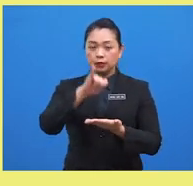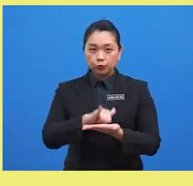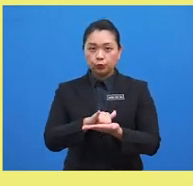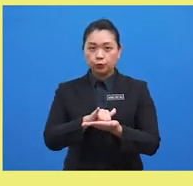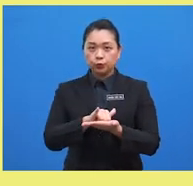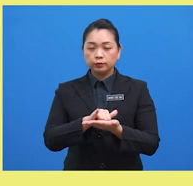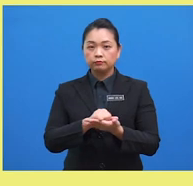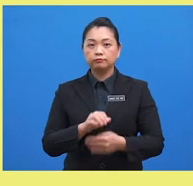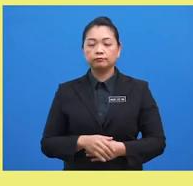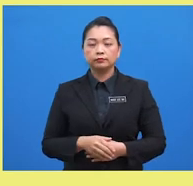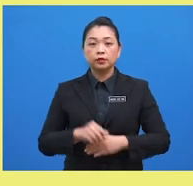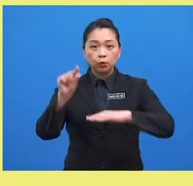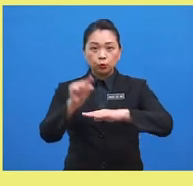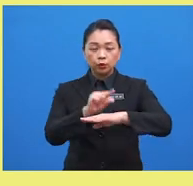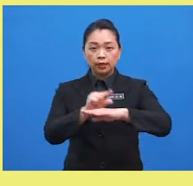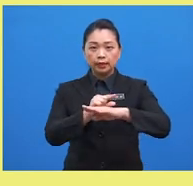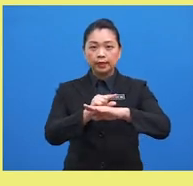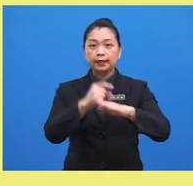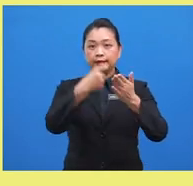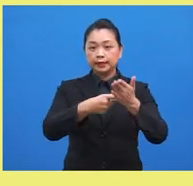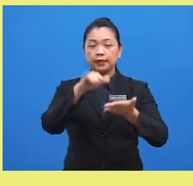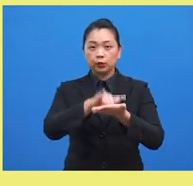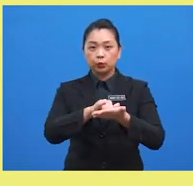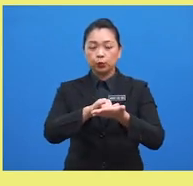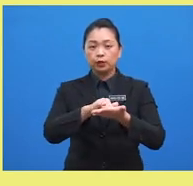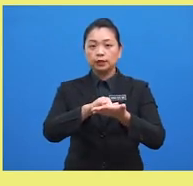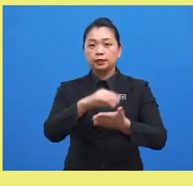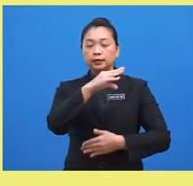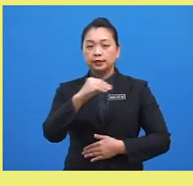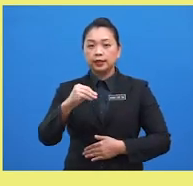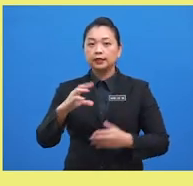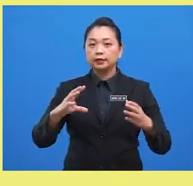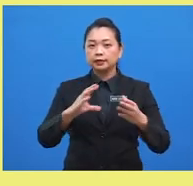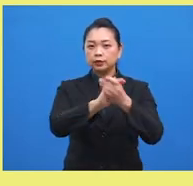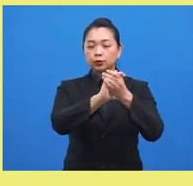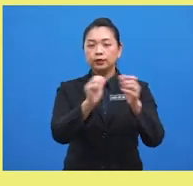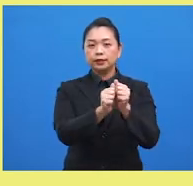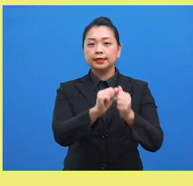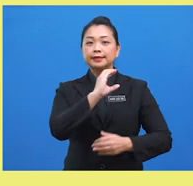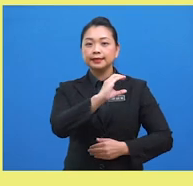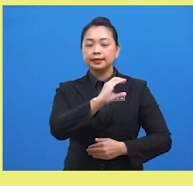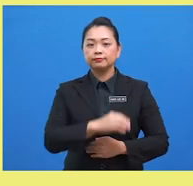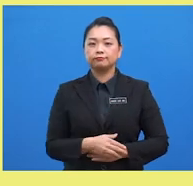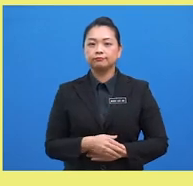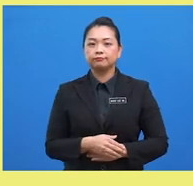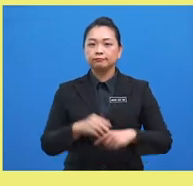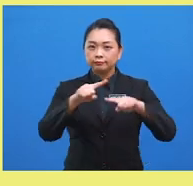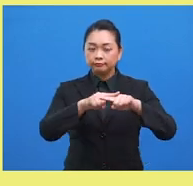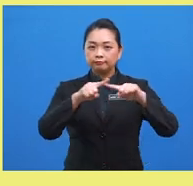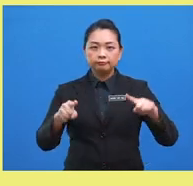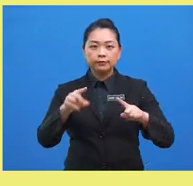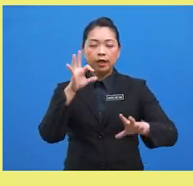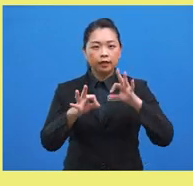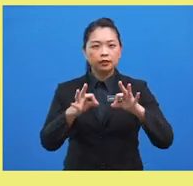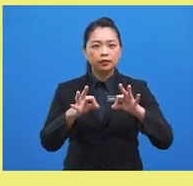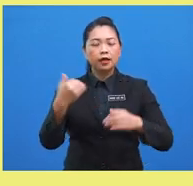itu, gunakan nilai tersebut dan kesatuan dengan C. Namun, jika